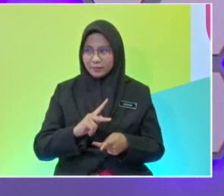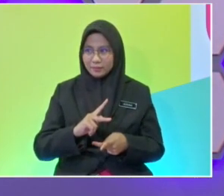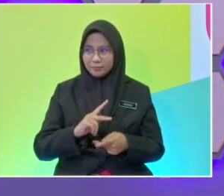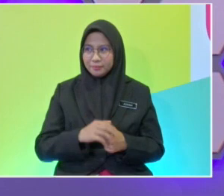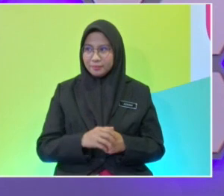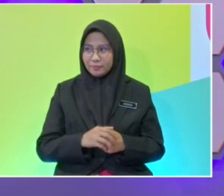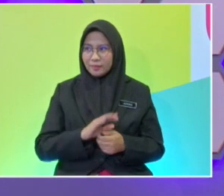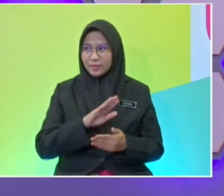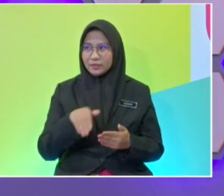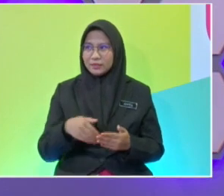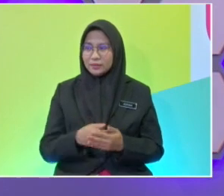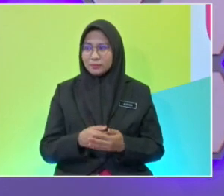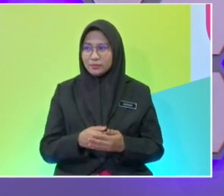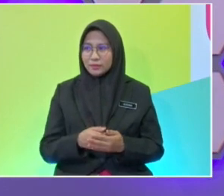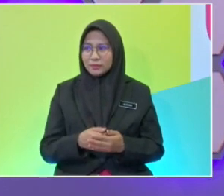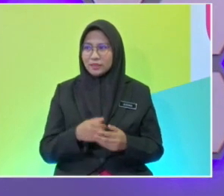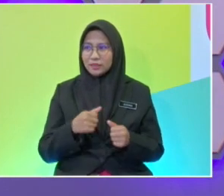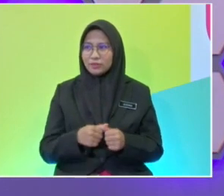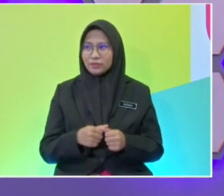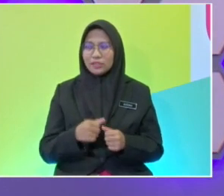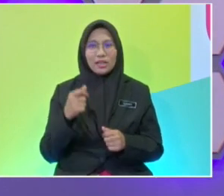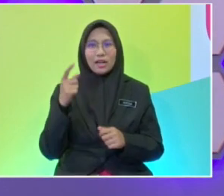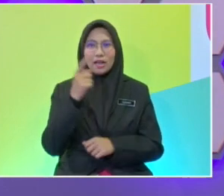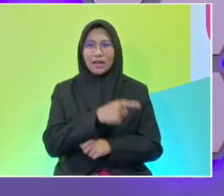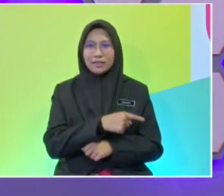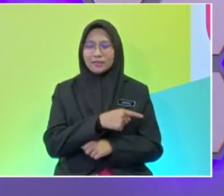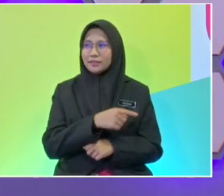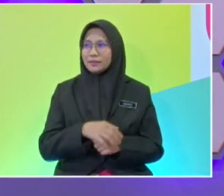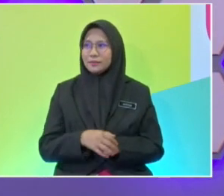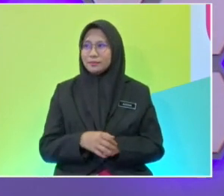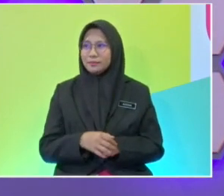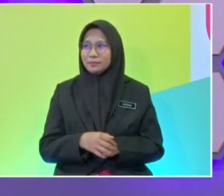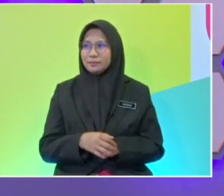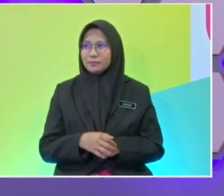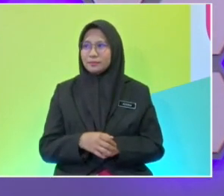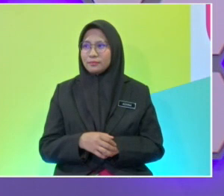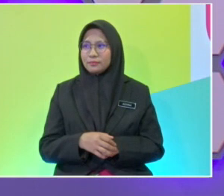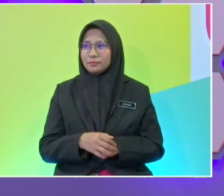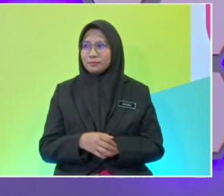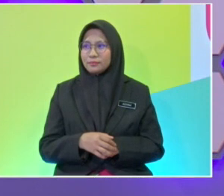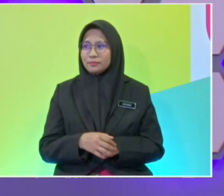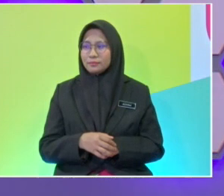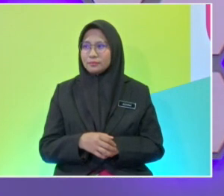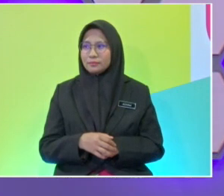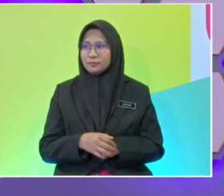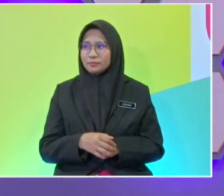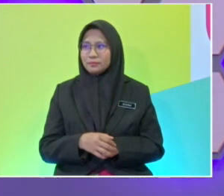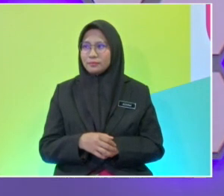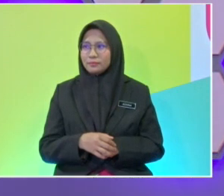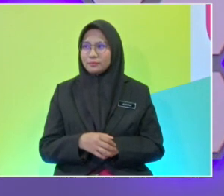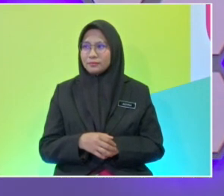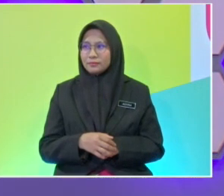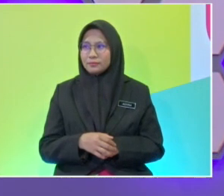so di sini udah diberi jumlah hari Oke untuk kita letakkan dalam soal yang akan ditanya nanti